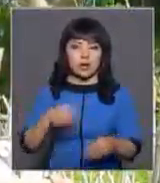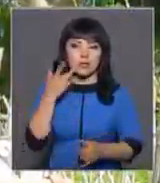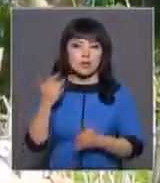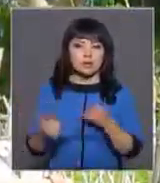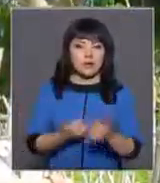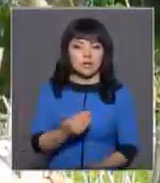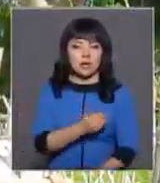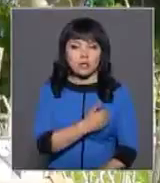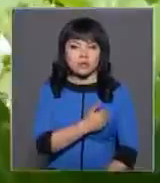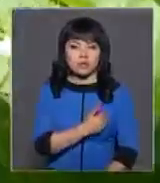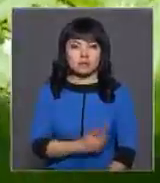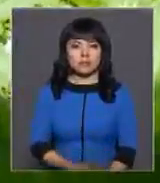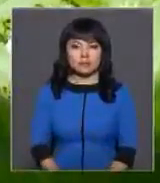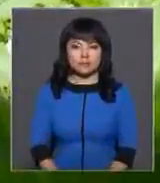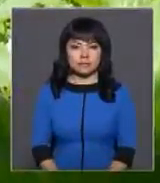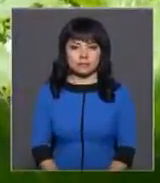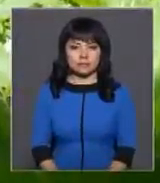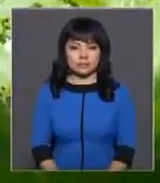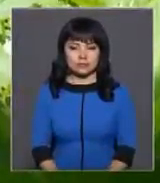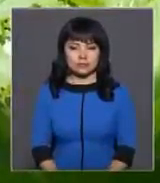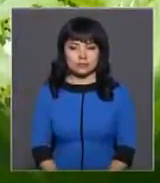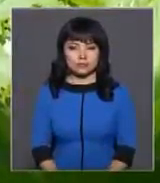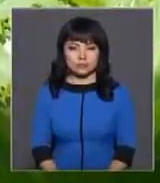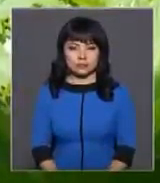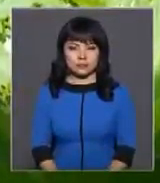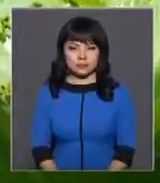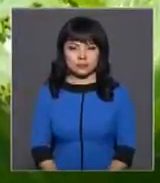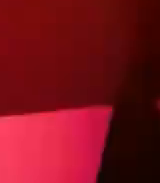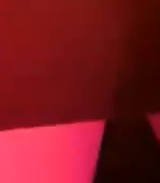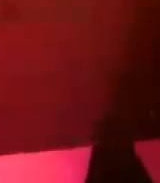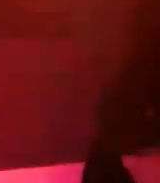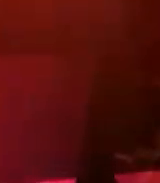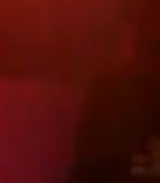Назерке Абдрахманқызы, Юлия Гончар, Массимилиано Вольпе, Италия.